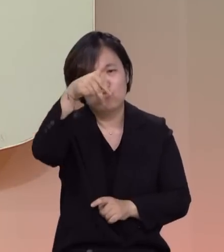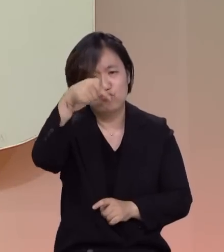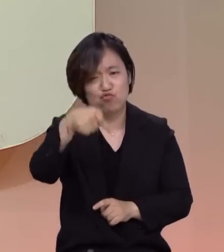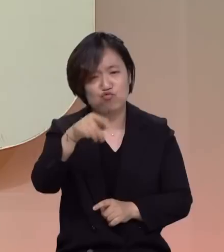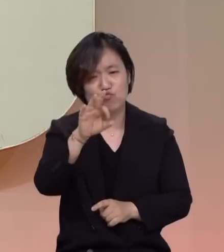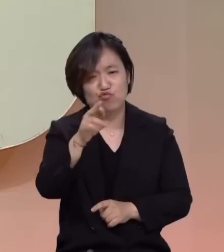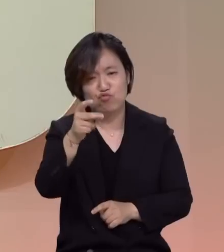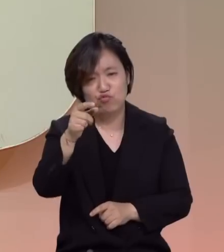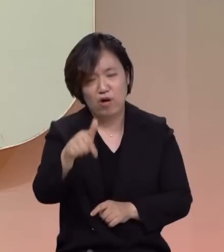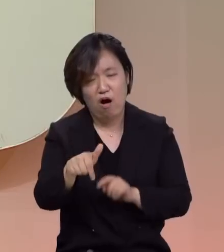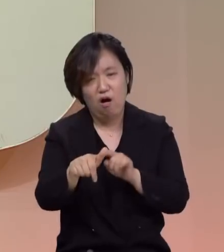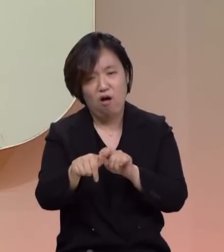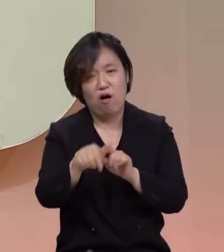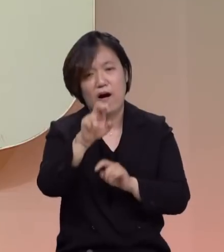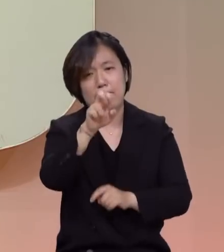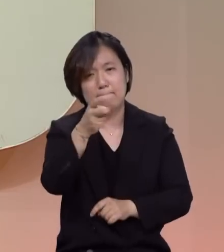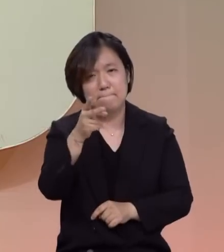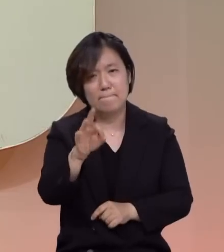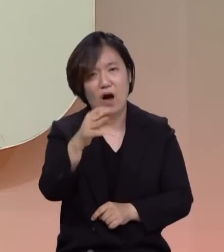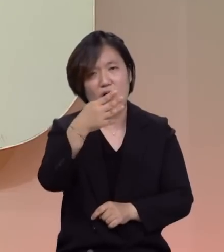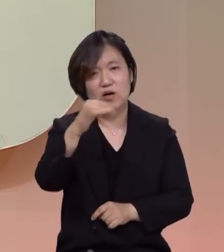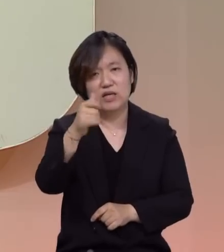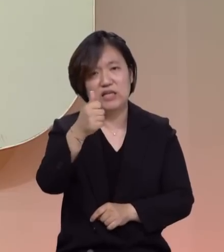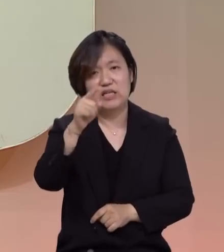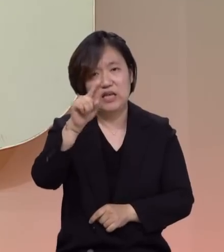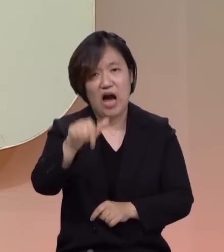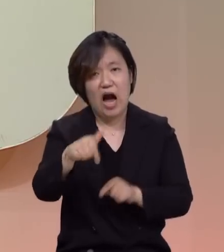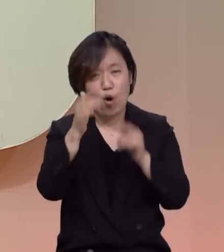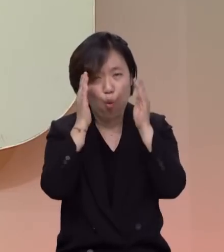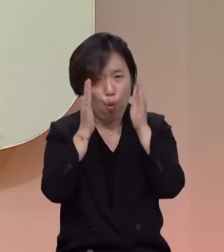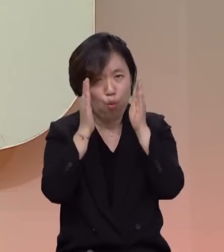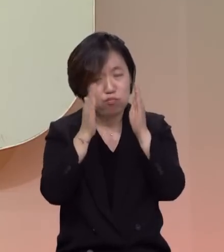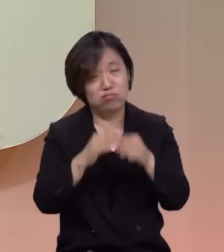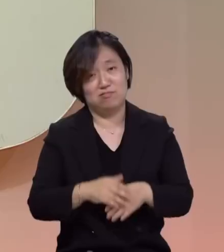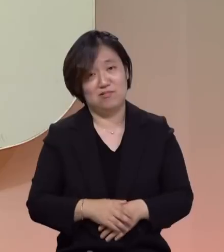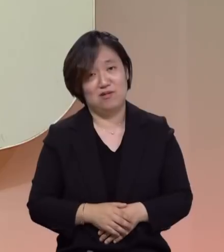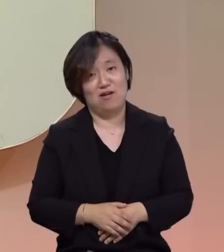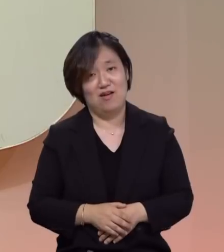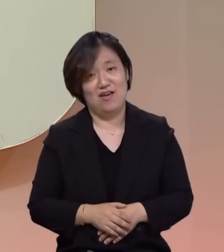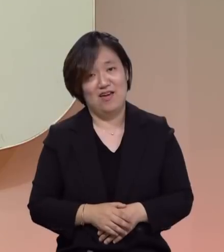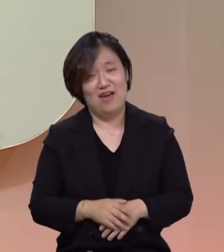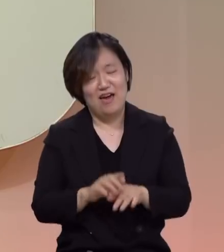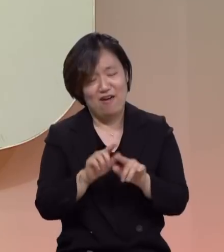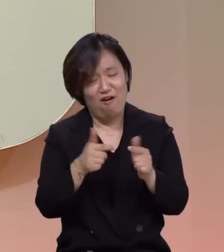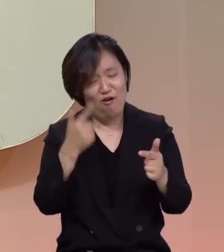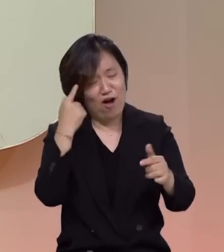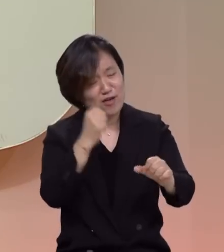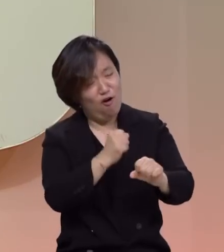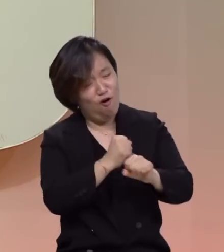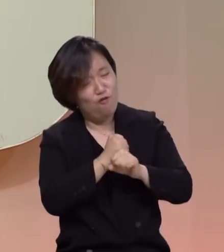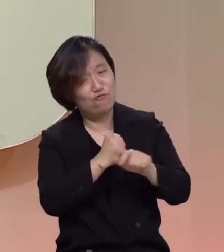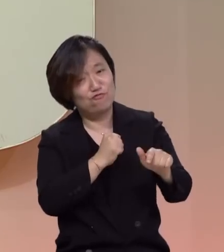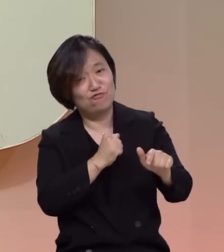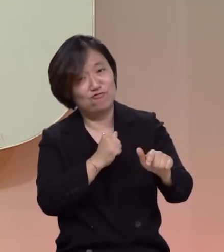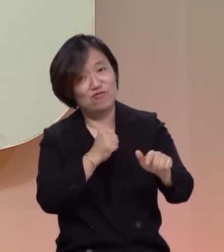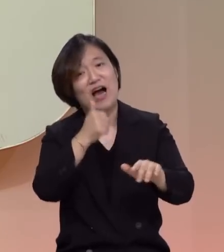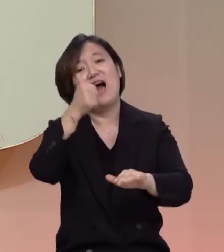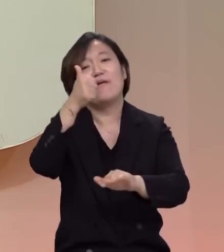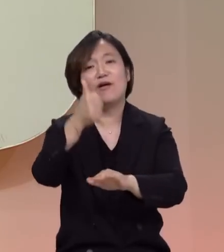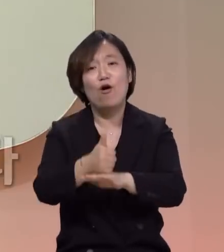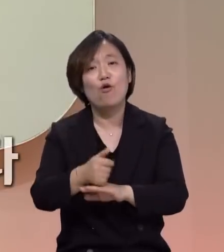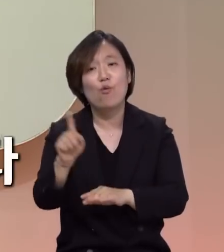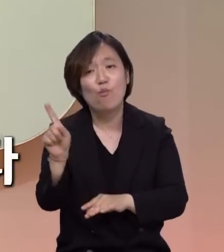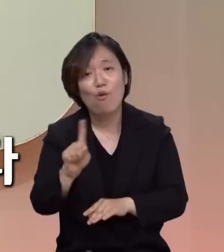뭐 명리학도 연구하시고 그러면서 깊이 연구하신 뒤에 얻으신 결론에